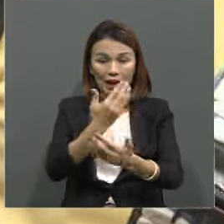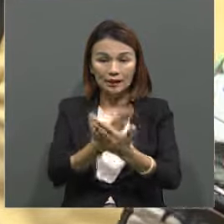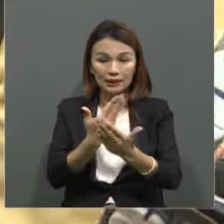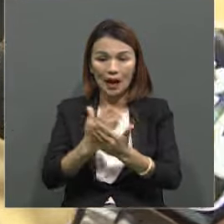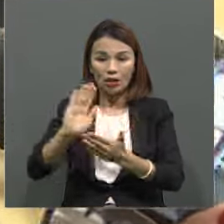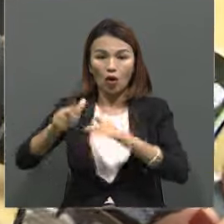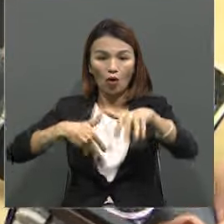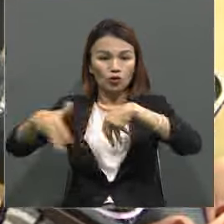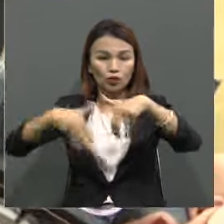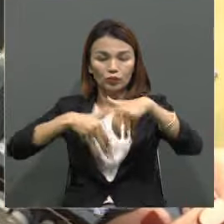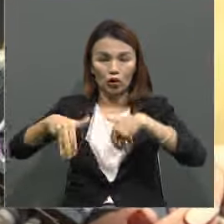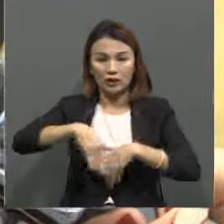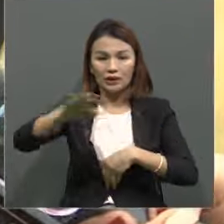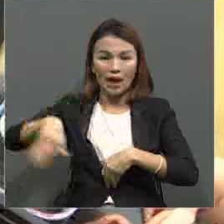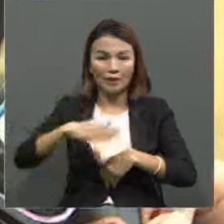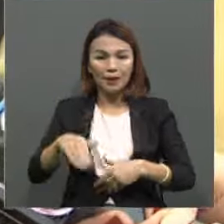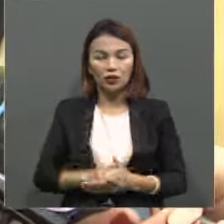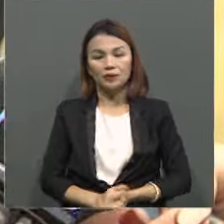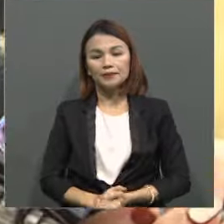าชนทุกบาททุกสตาง